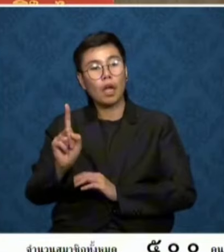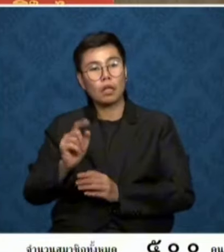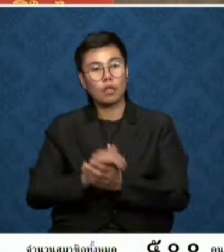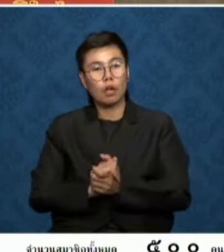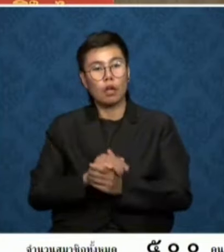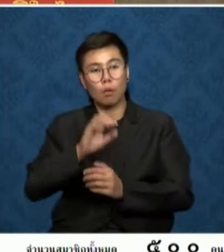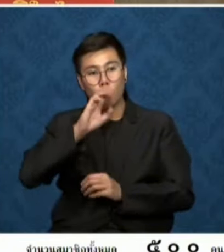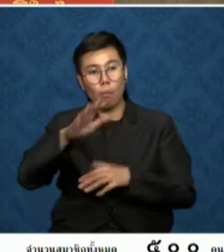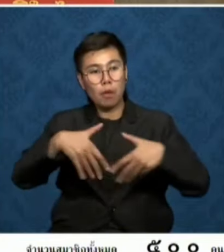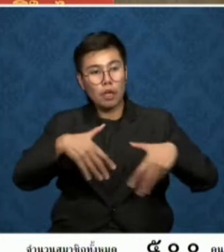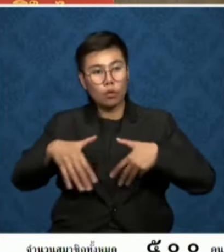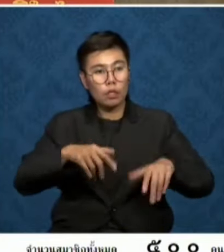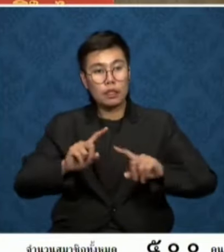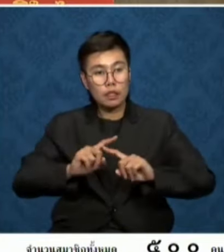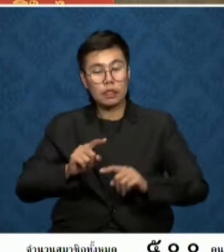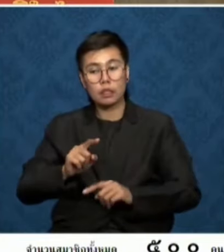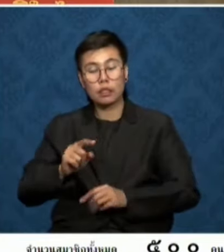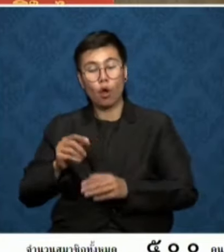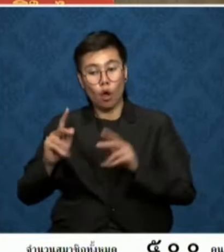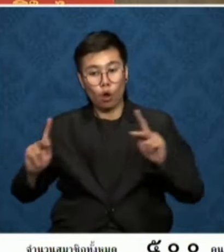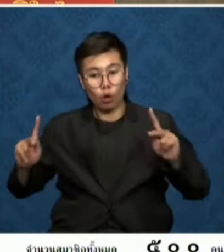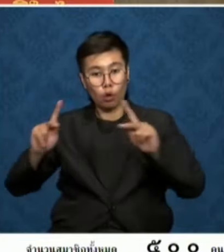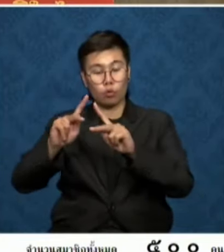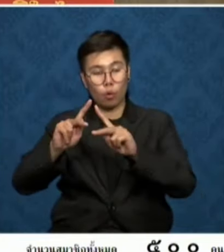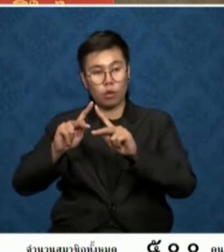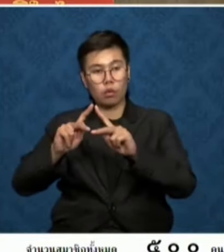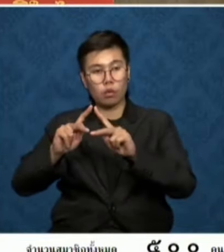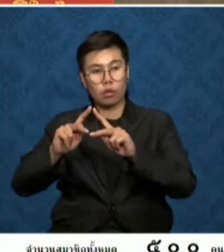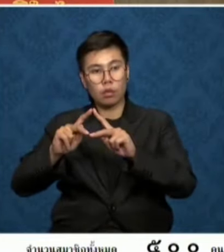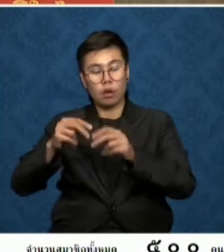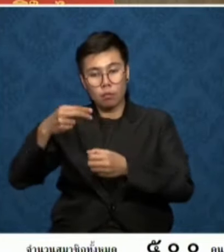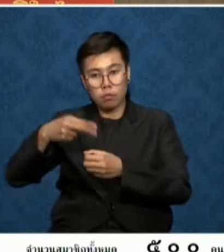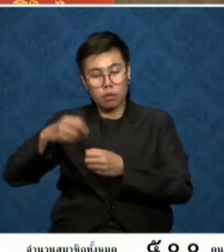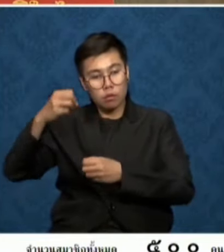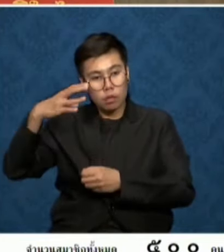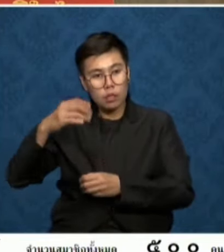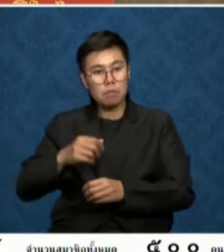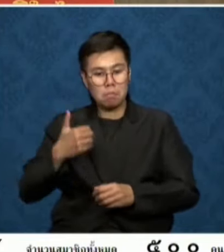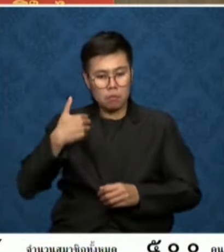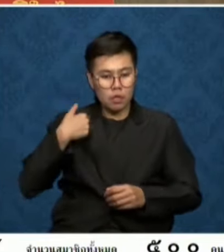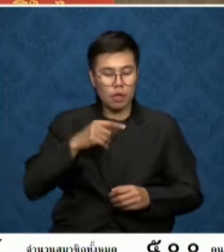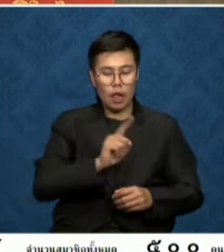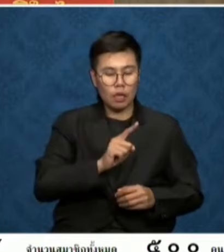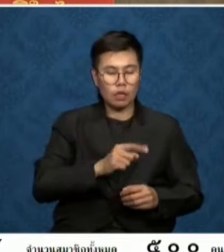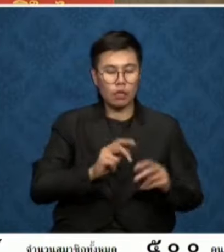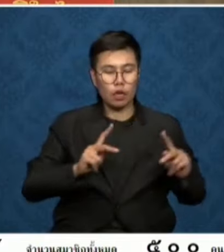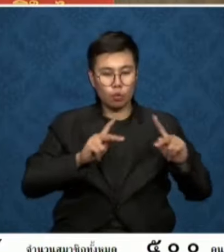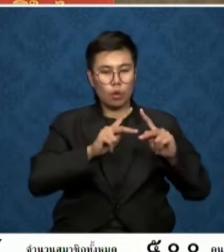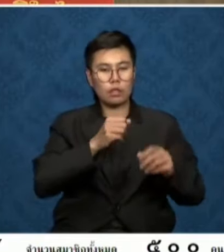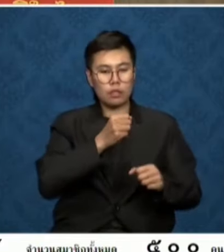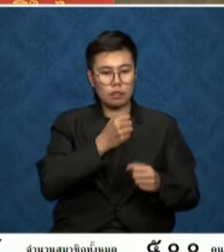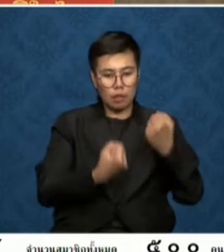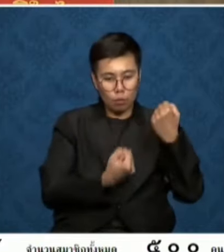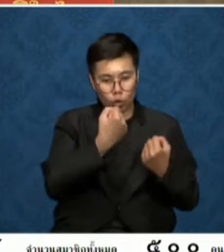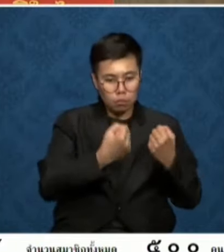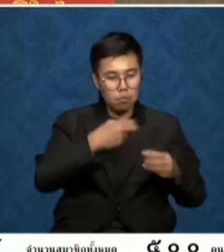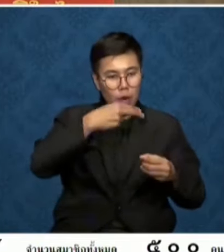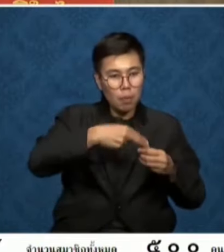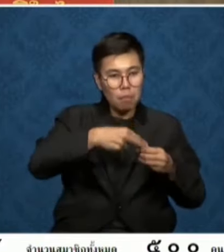บอกประชาชนได้ยังไงในเมื่อทางกระทรวงเองเนี่ยก็ยังมุ่งเน้นในใช้รถสันดาปอยู่และที่สำคัญที่สุดค่ะเมื่อมาดูรายโครง